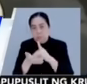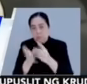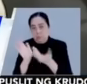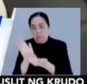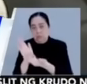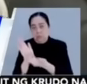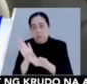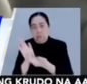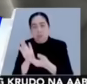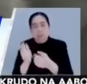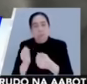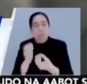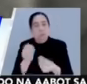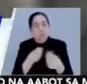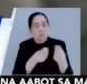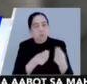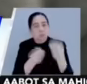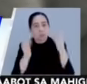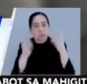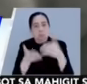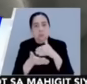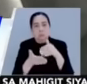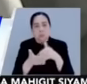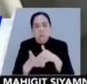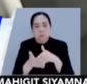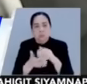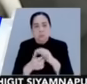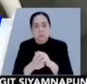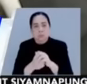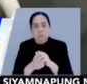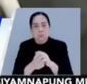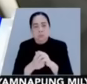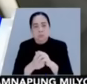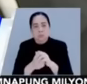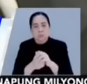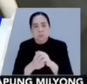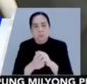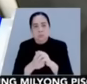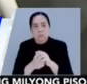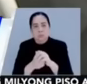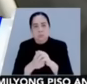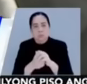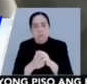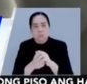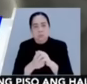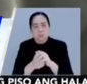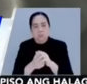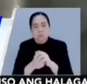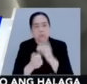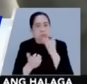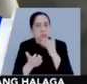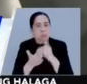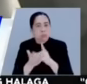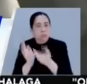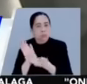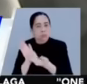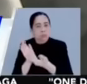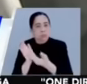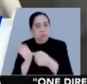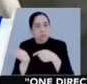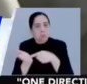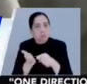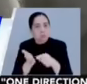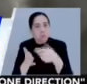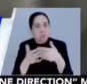payment, mainly. Tama po? Yes, Mr. Chair. And yung documentary evidence of payment, whether it is